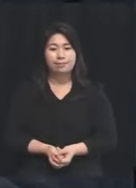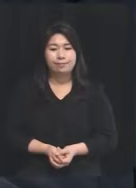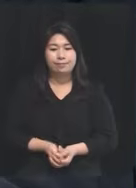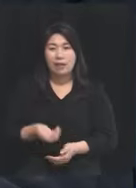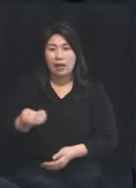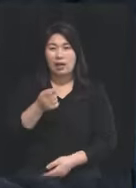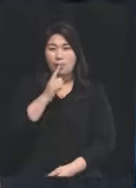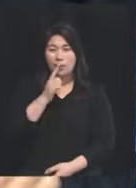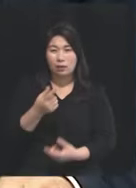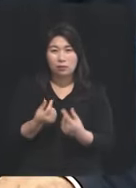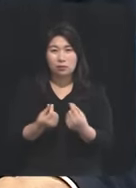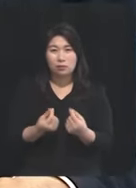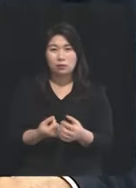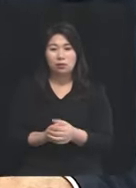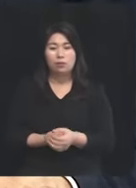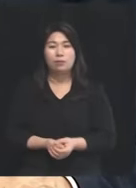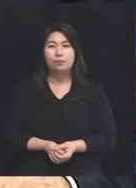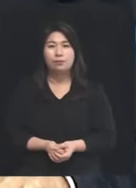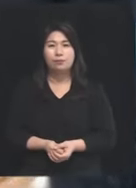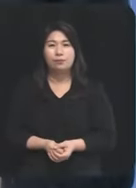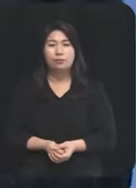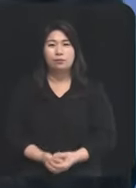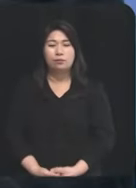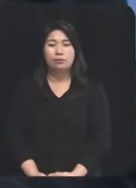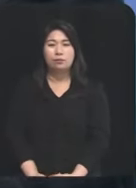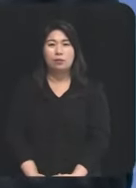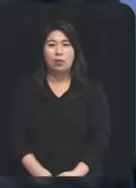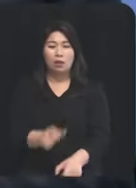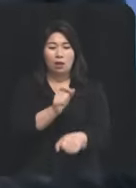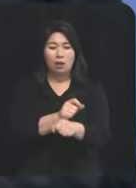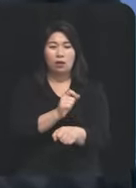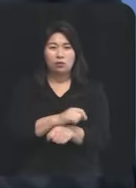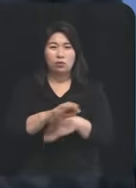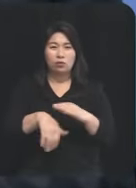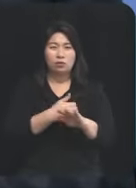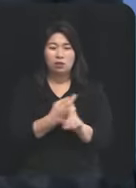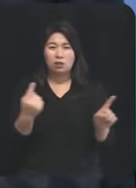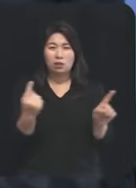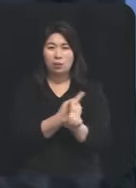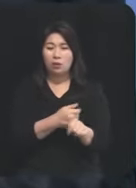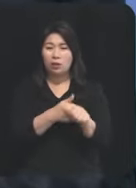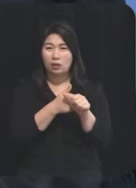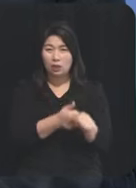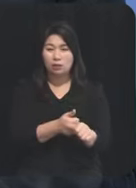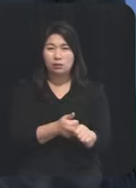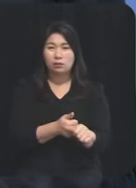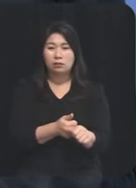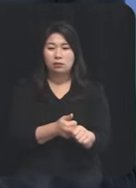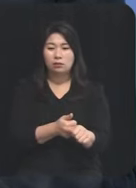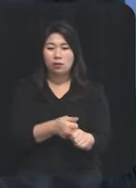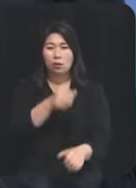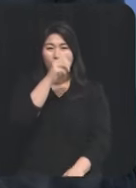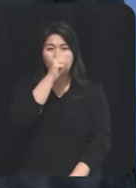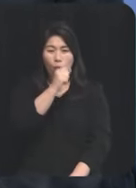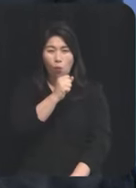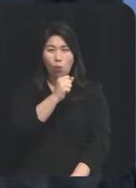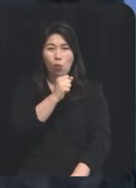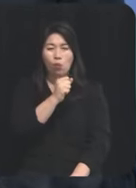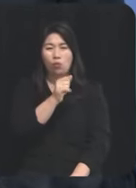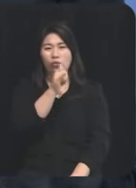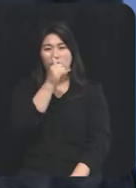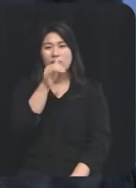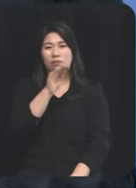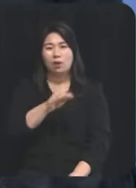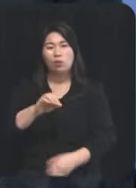아까도 말씀드렸습니다만은 이 행정체제 개편에 따른 그 순기능도 있겠지만은 네.